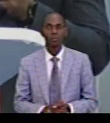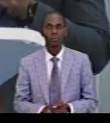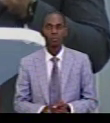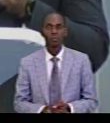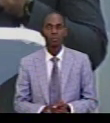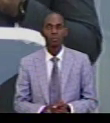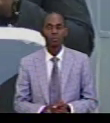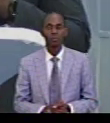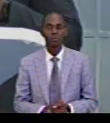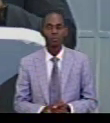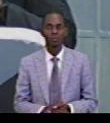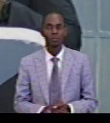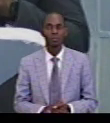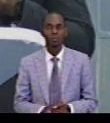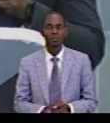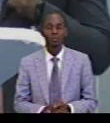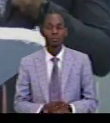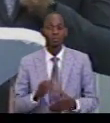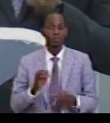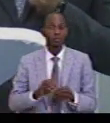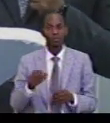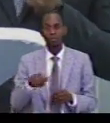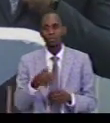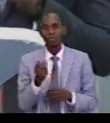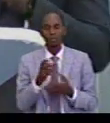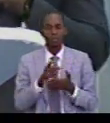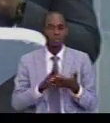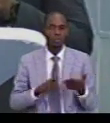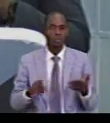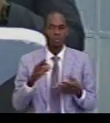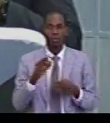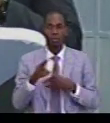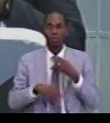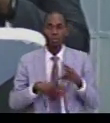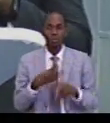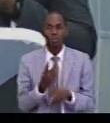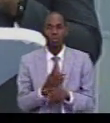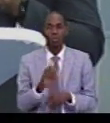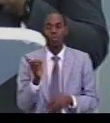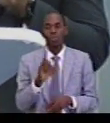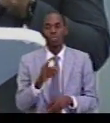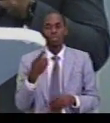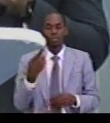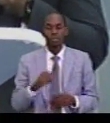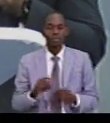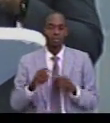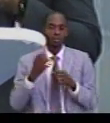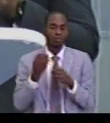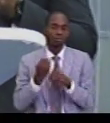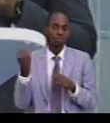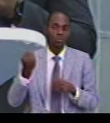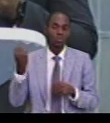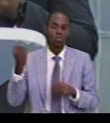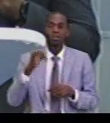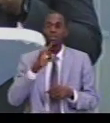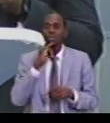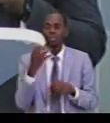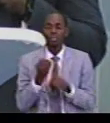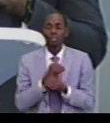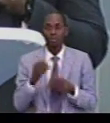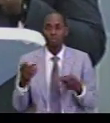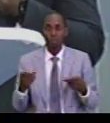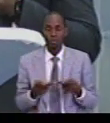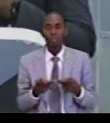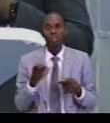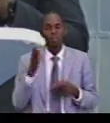lieu. In other parts of the world, wherever the crusade has taken place, there will be the same banquet